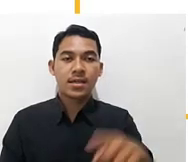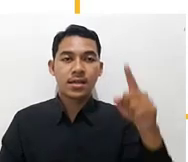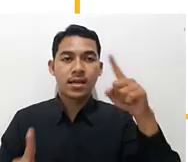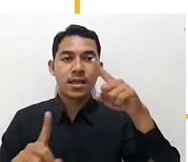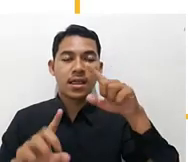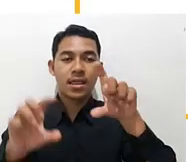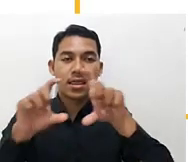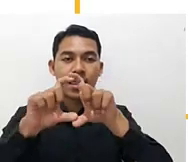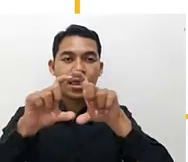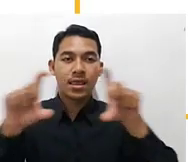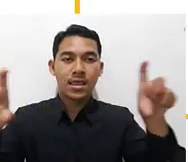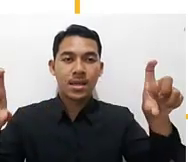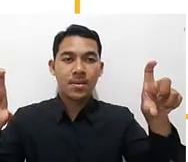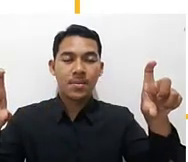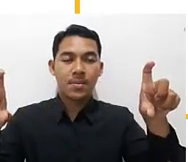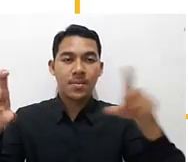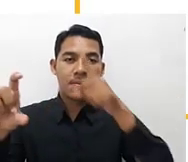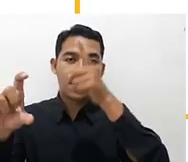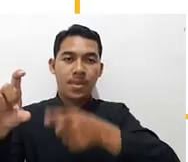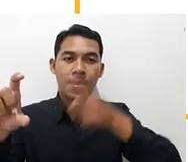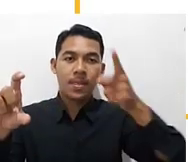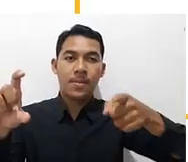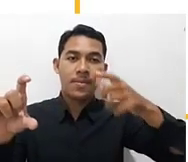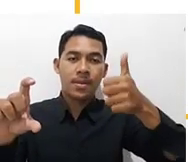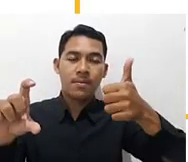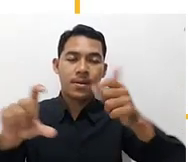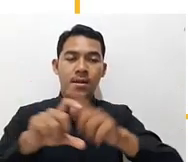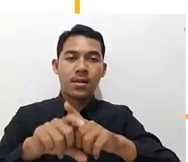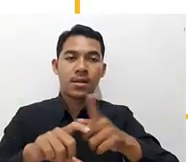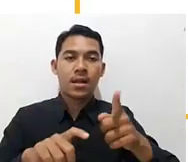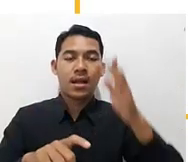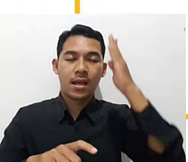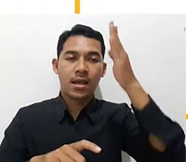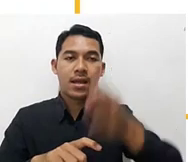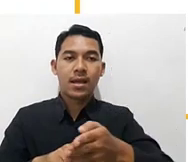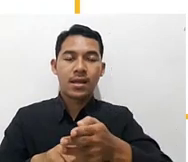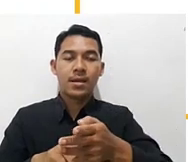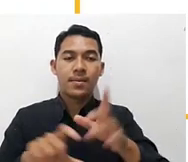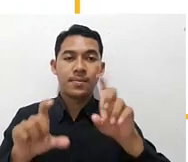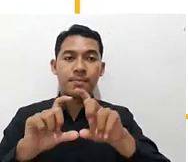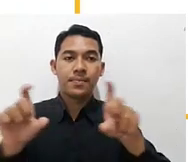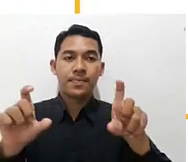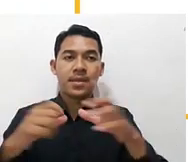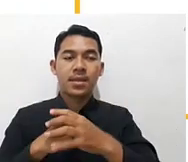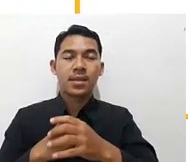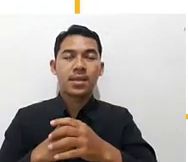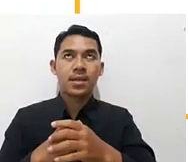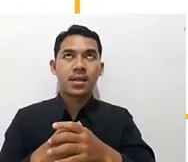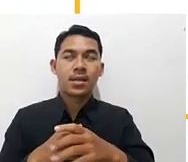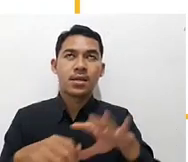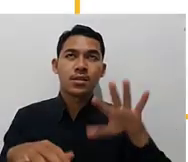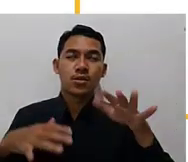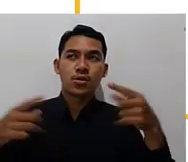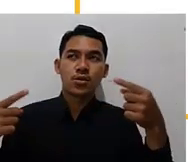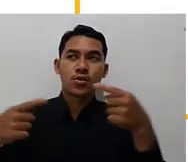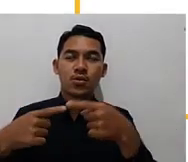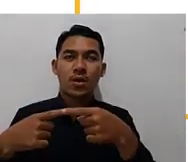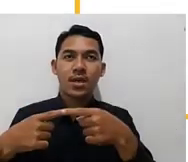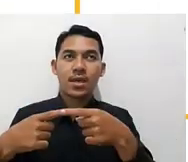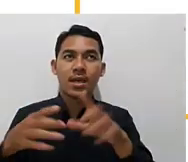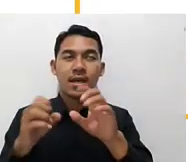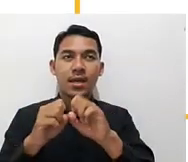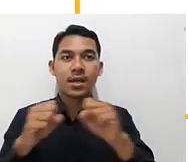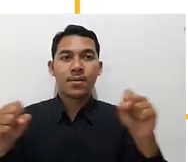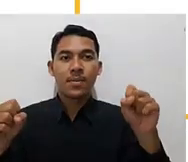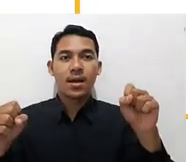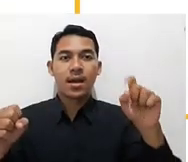tabel kebenarannya pasti juga akan berubah gitu ya, karena dia pasti ya menyesuaikan dengan apa ya, dengan jenis gerbang logika yang digunakan.